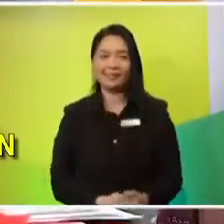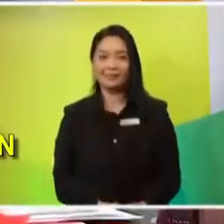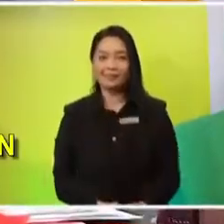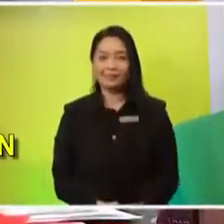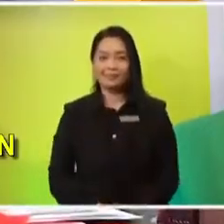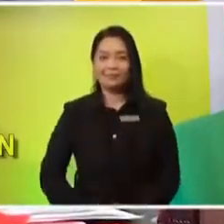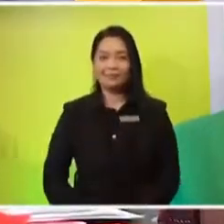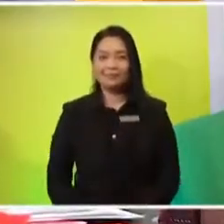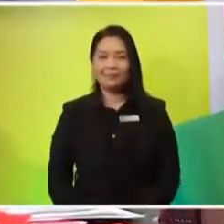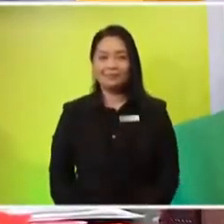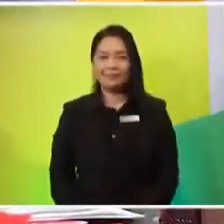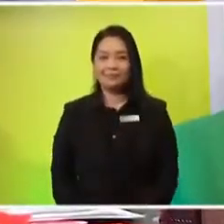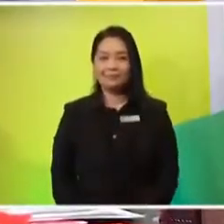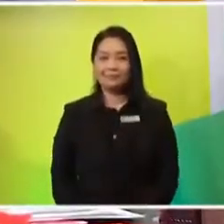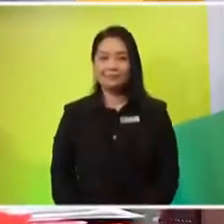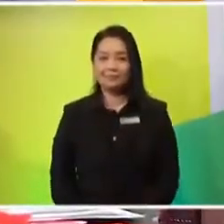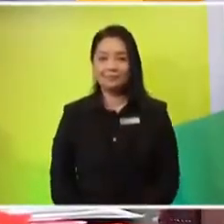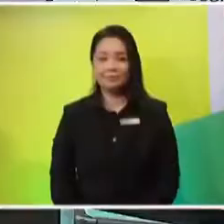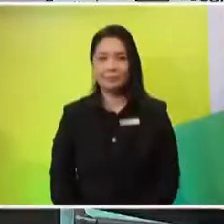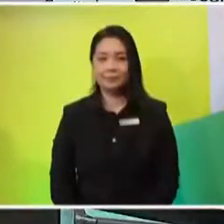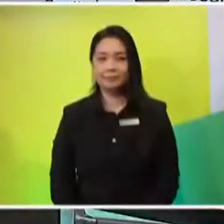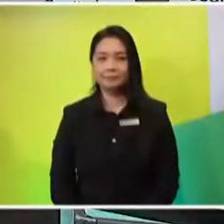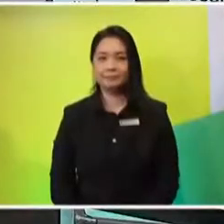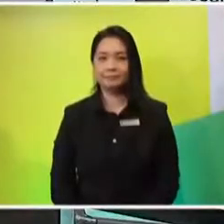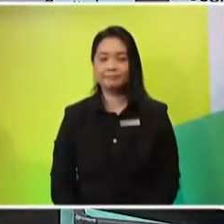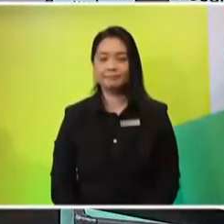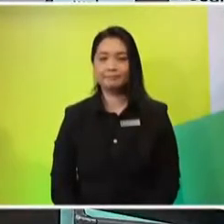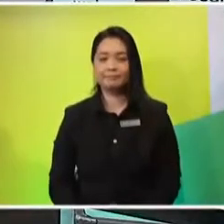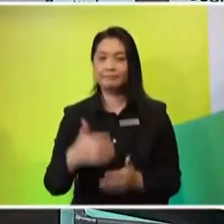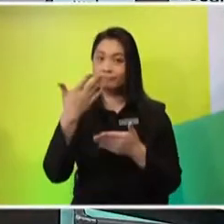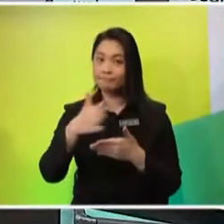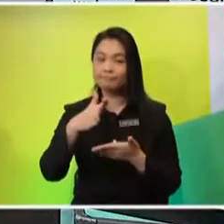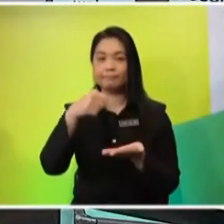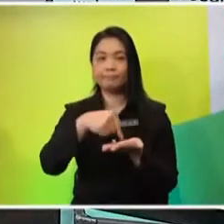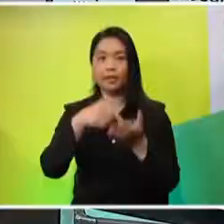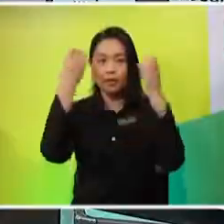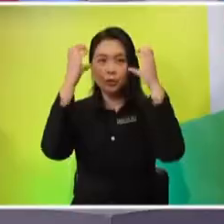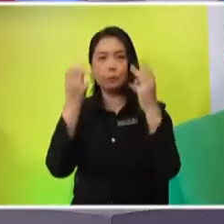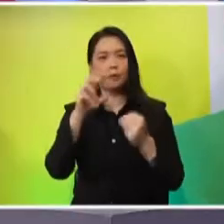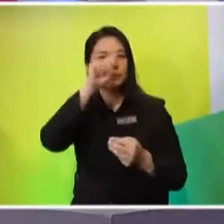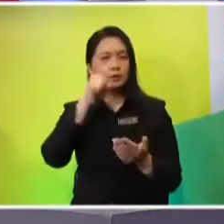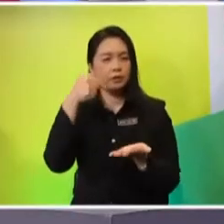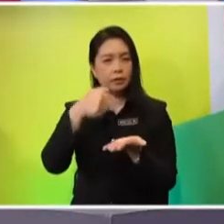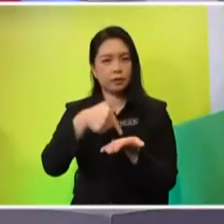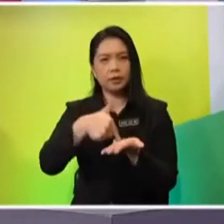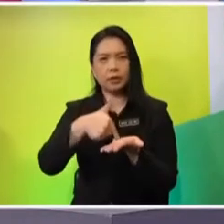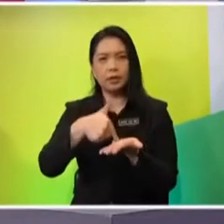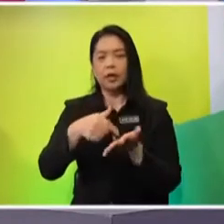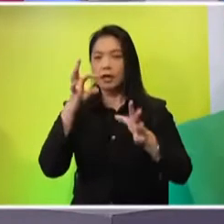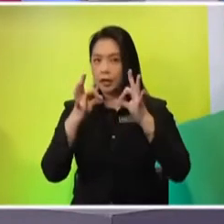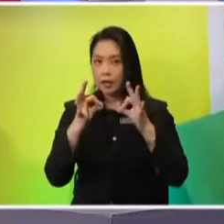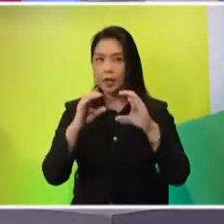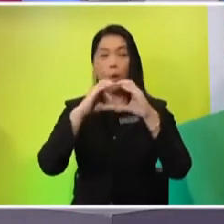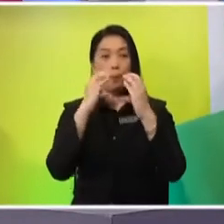dua bintang. Aha, jatuh alright bintang saya. Okey. Okey. Baik, cikgu. Kemudian, cikgu nak tanya lagi lah. Kalau bola